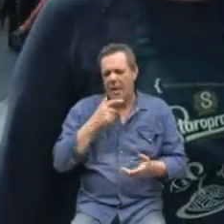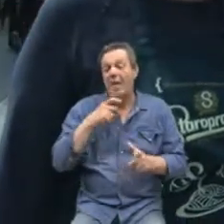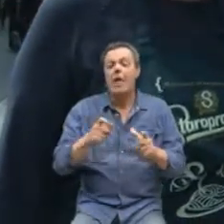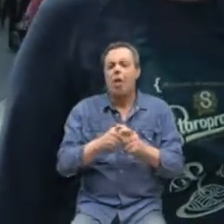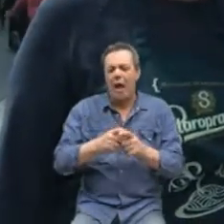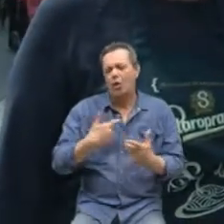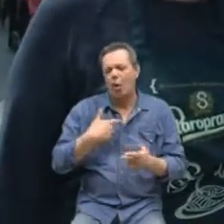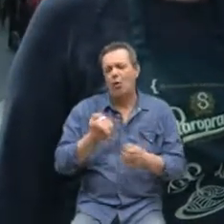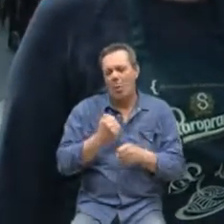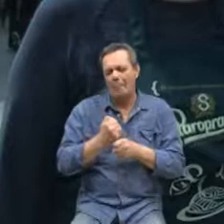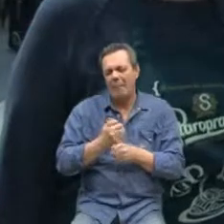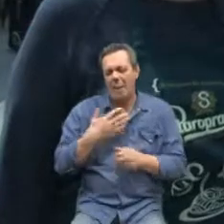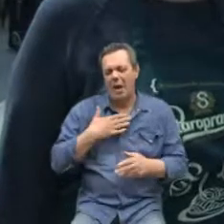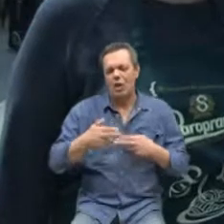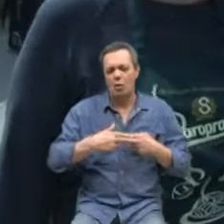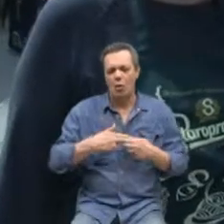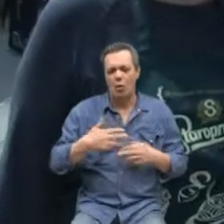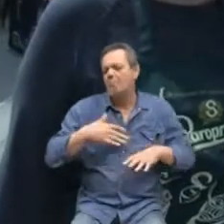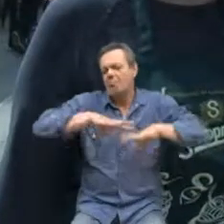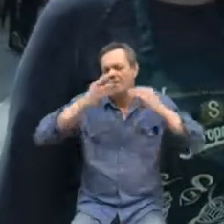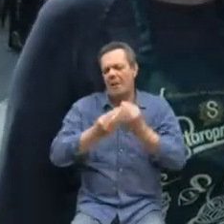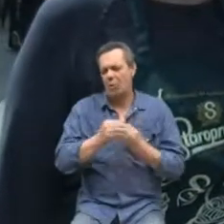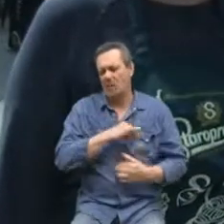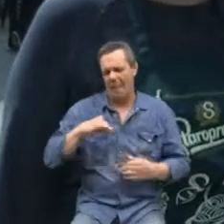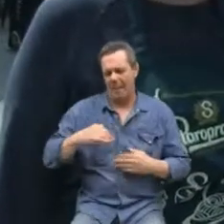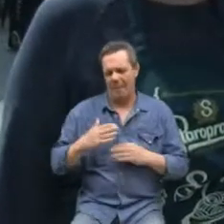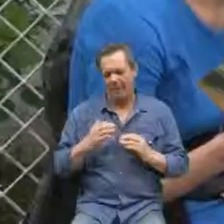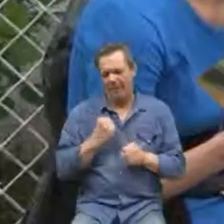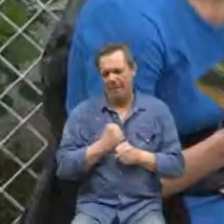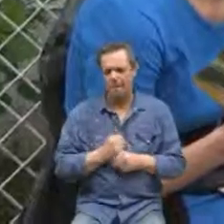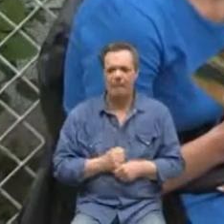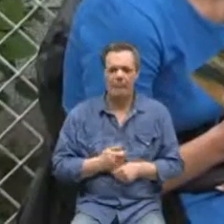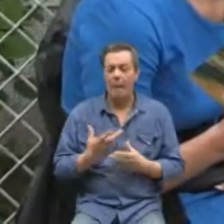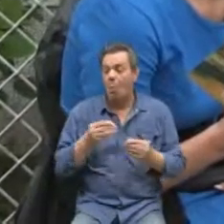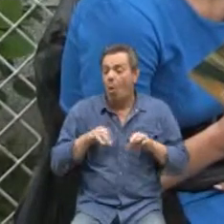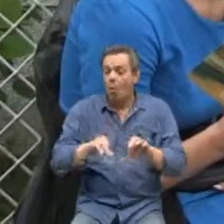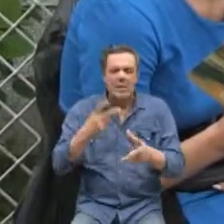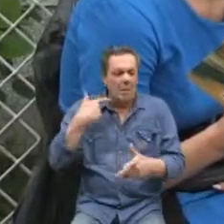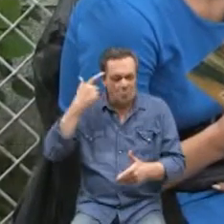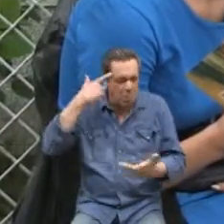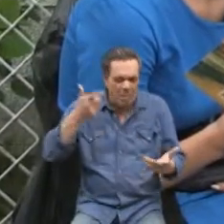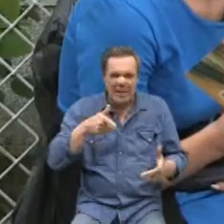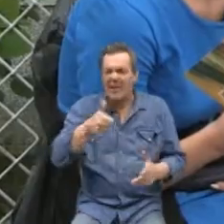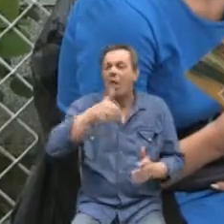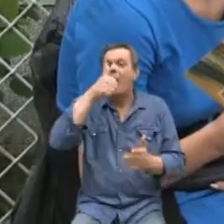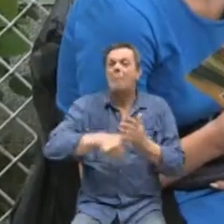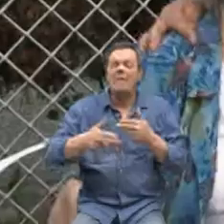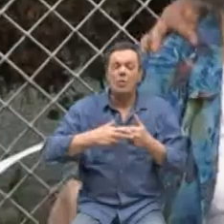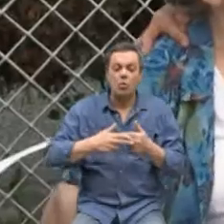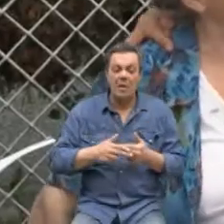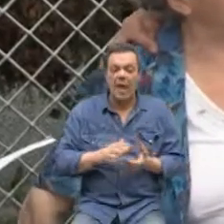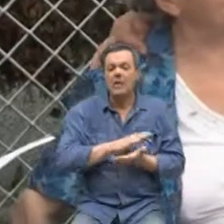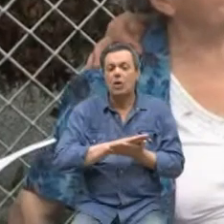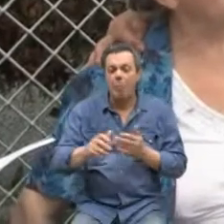ispekli naše drage susjede. Sve smo sami naravno napravili. Mnogi u ulici nisu ni slutili da je njihova prva